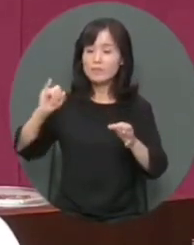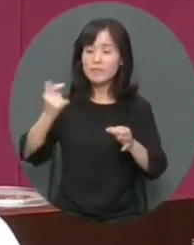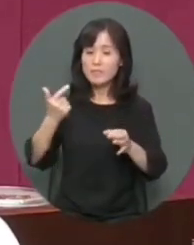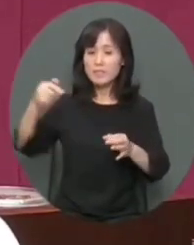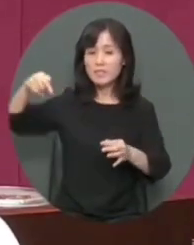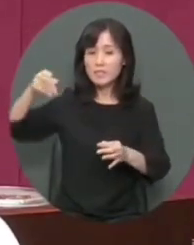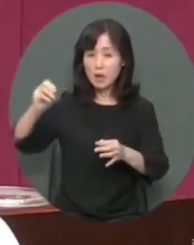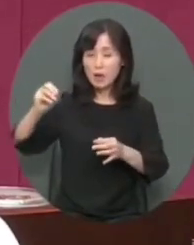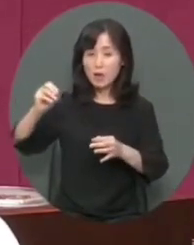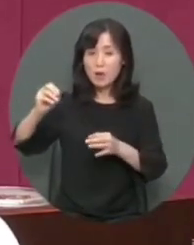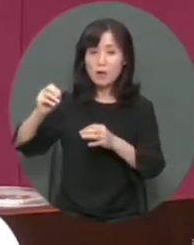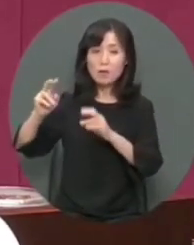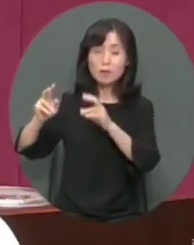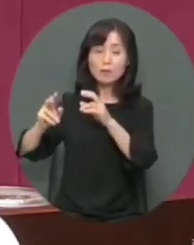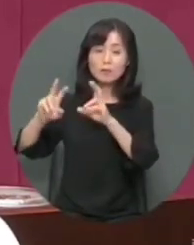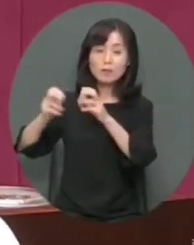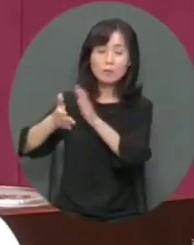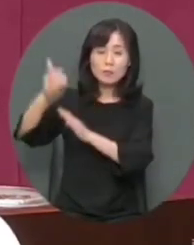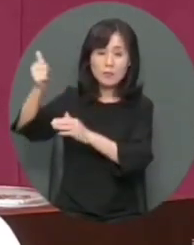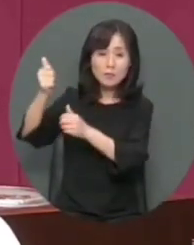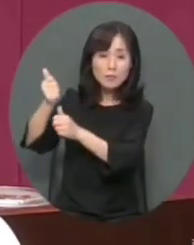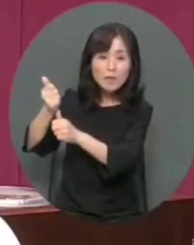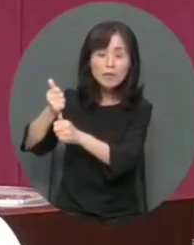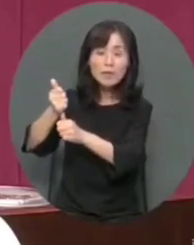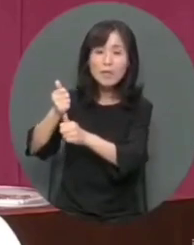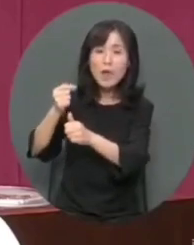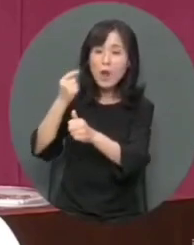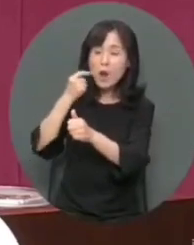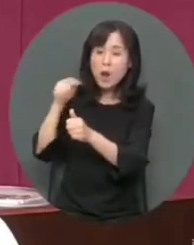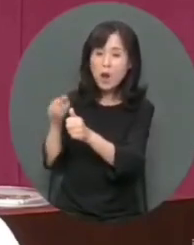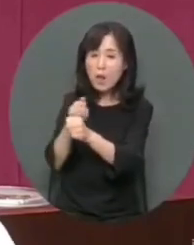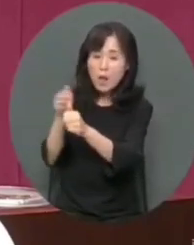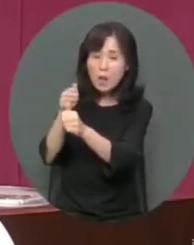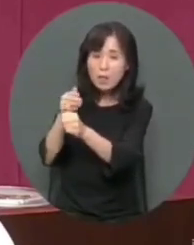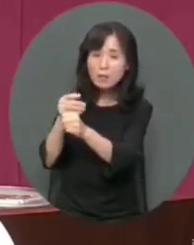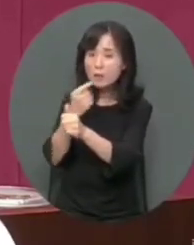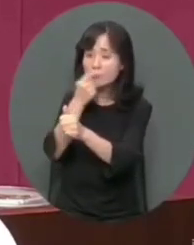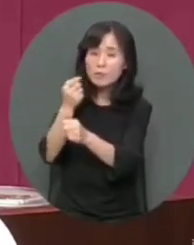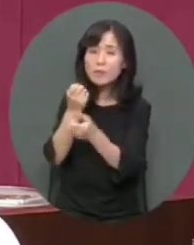위증교사를 했던 것과 거의 같은 방식이었습니다.